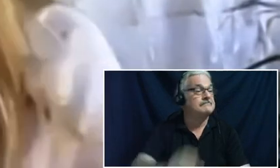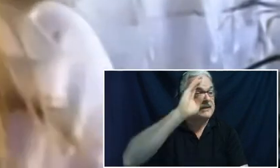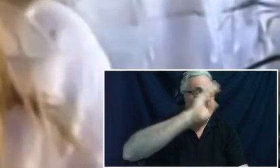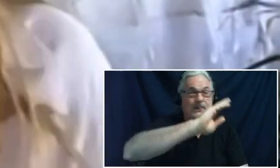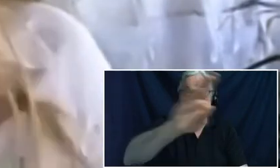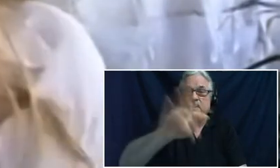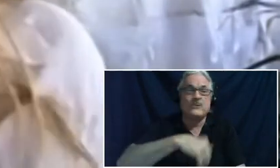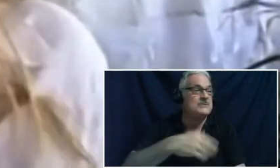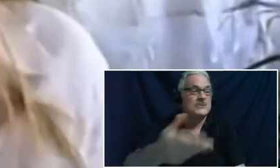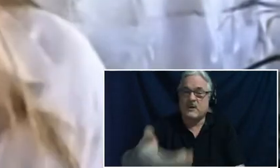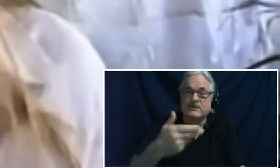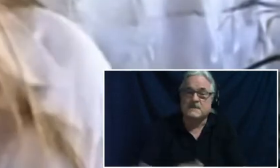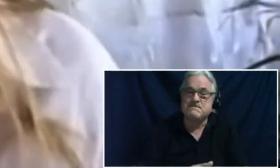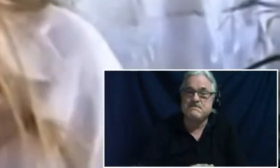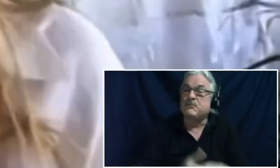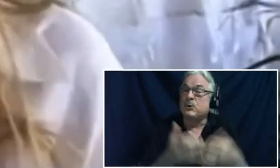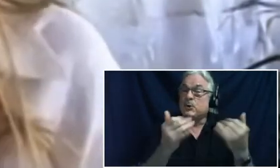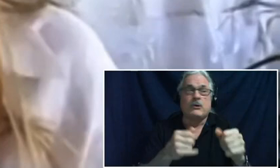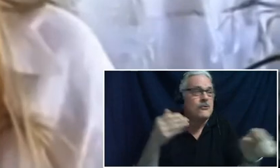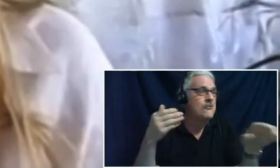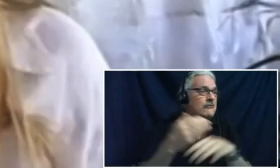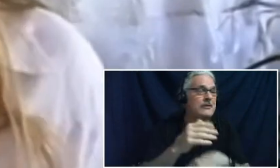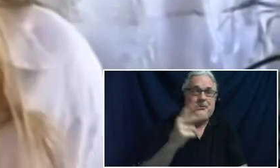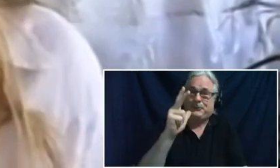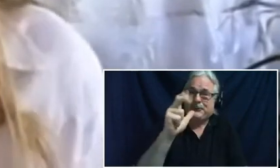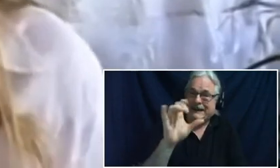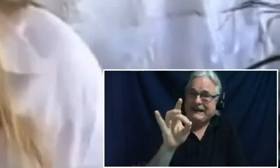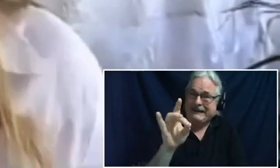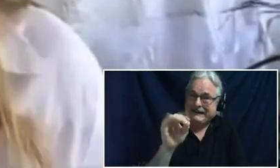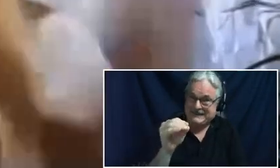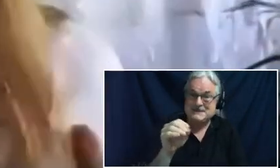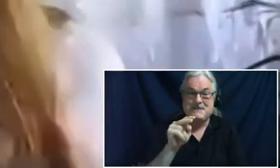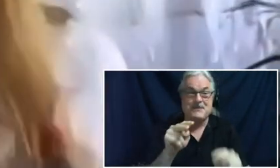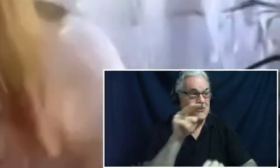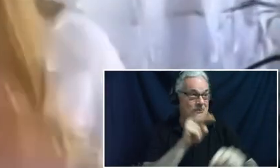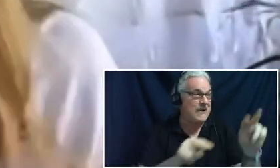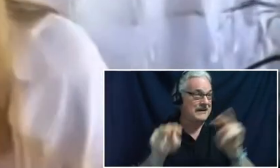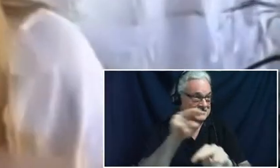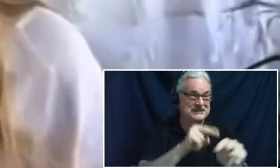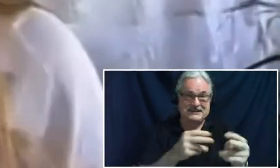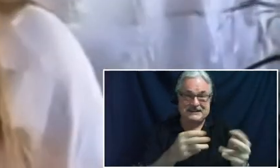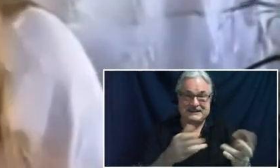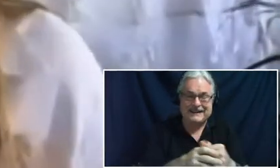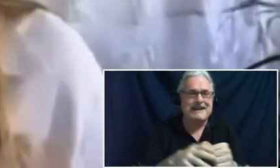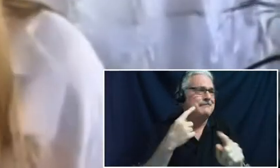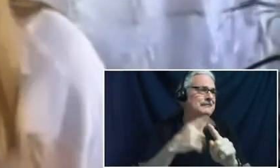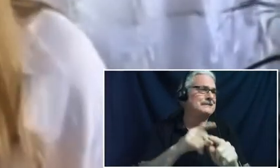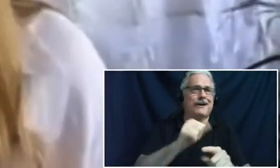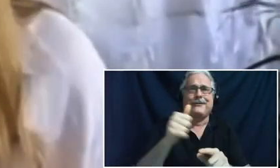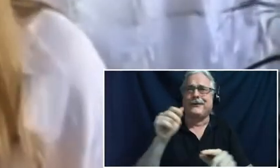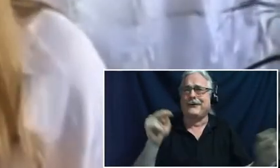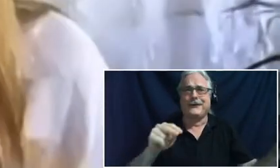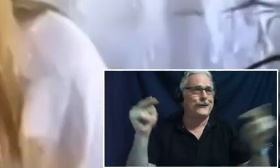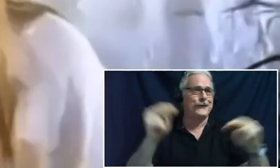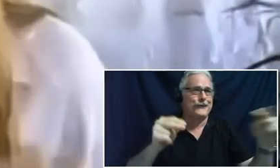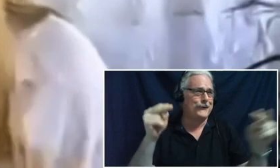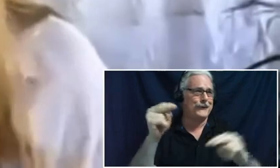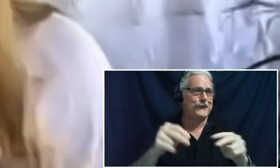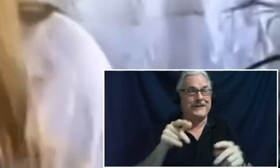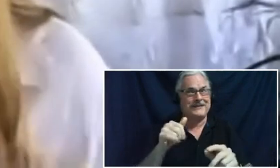Bonjour et bienvenue. Il y a actuellement plus de 300 personnes qui nous suivent sur la plateforme